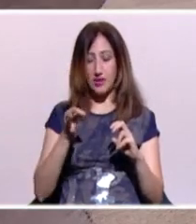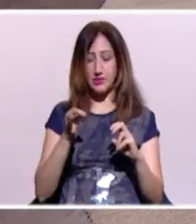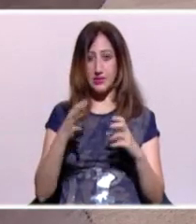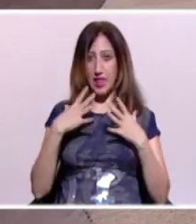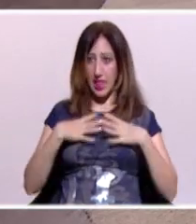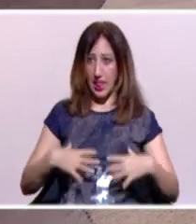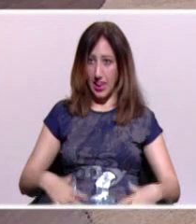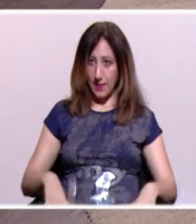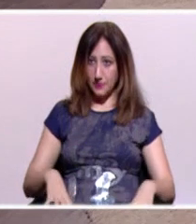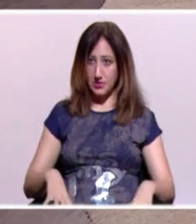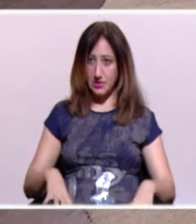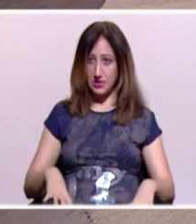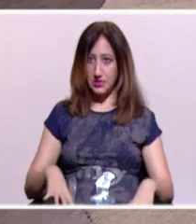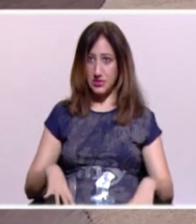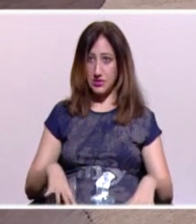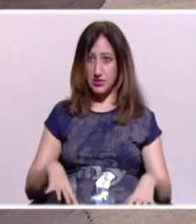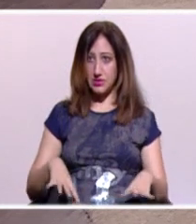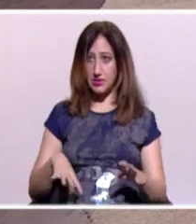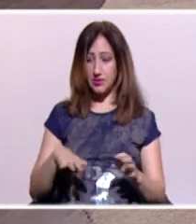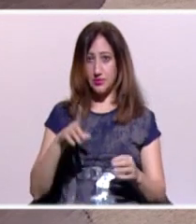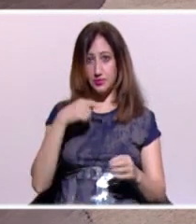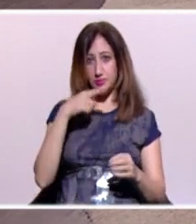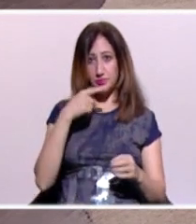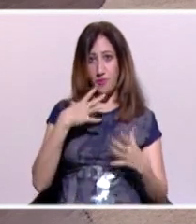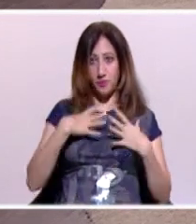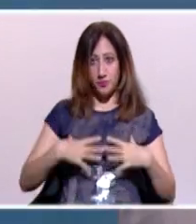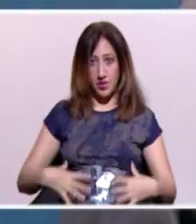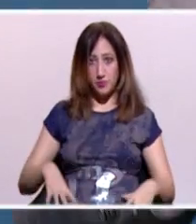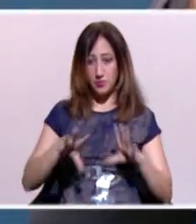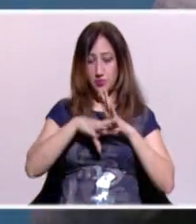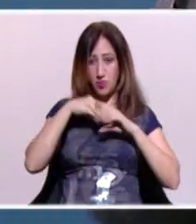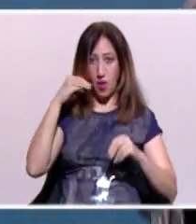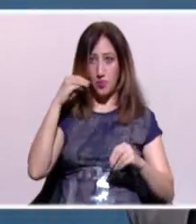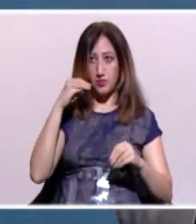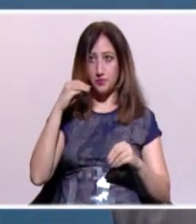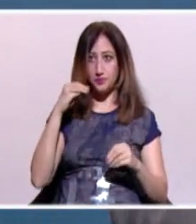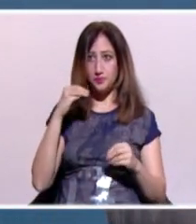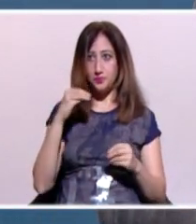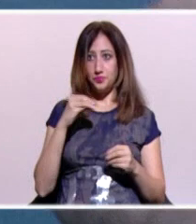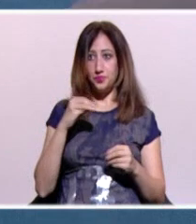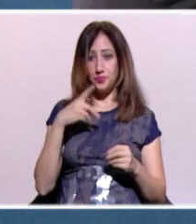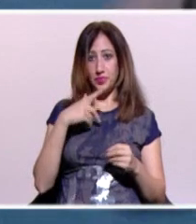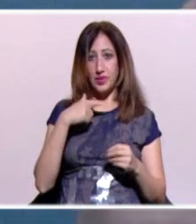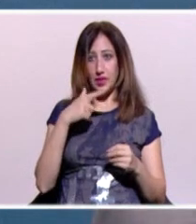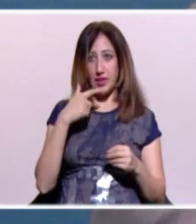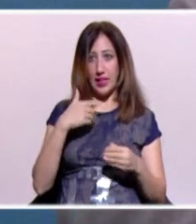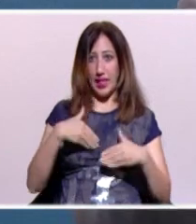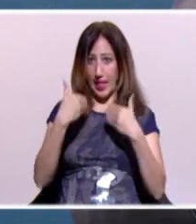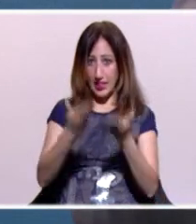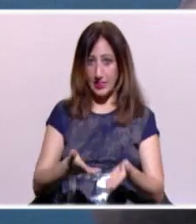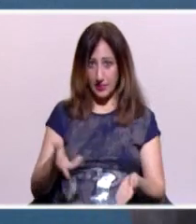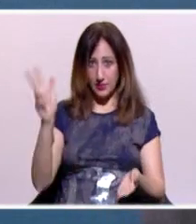اللبس كان ليه حد عمل ديزاين لللبس. طريقتهم حتى في تقديم الخليفه